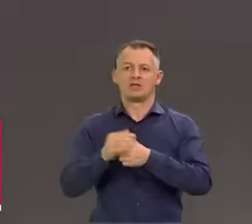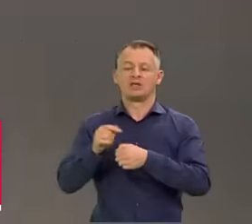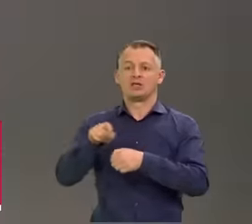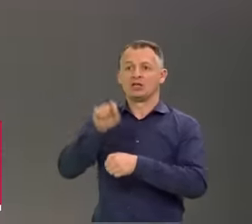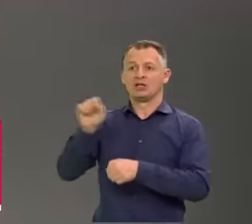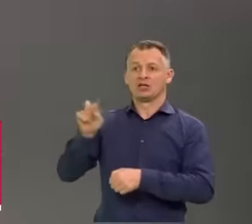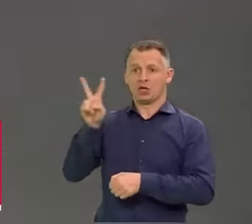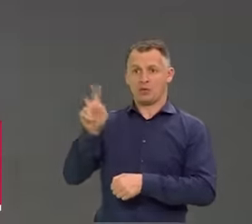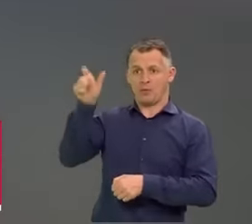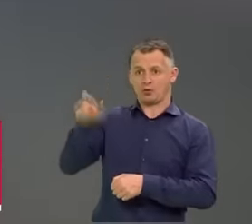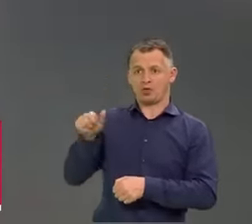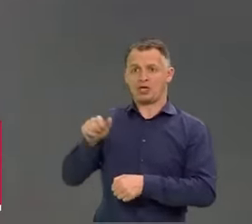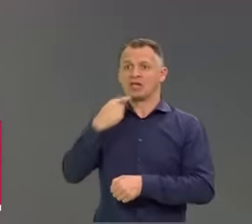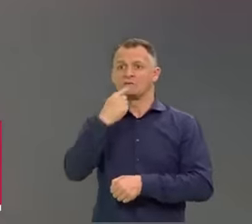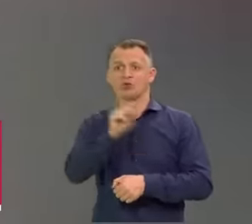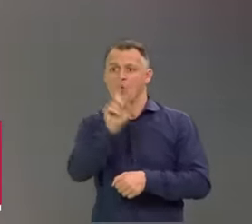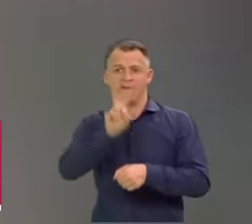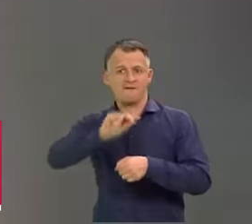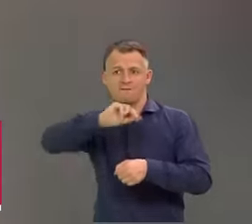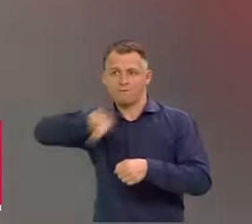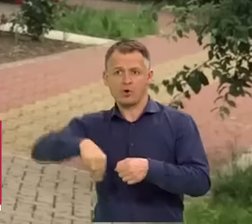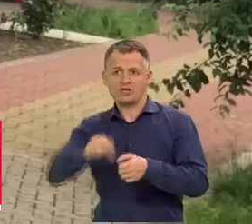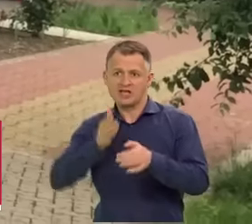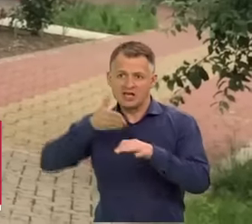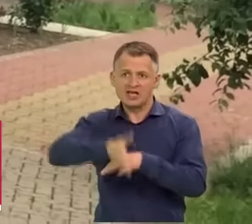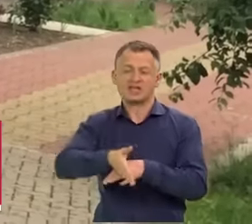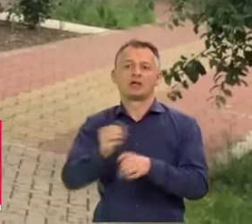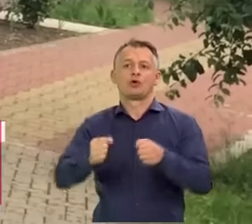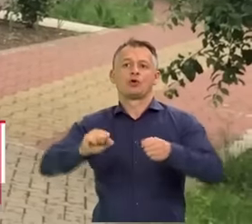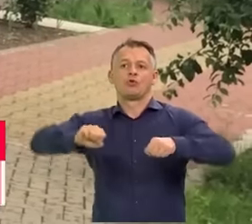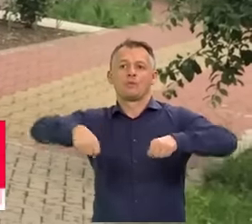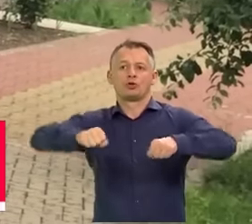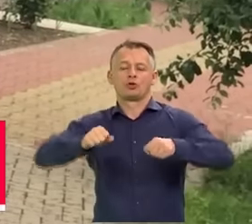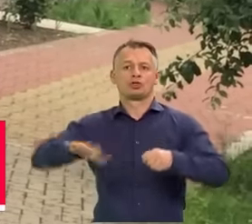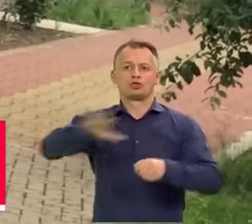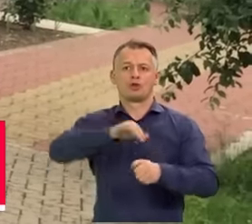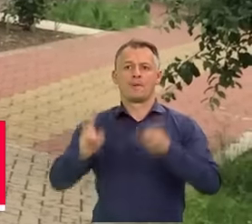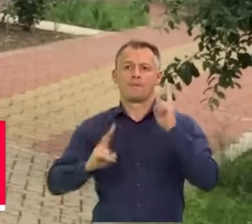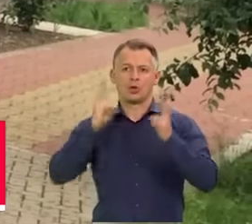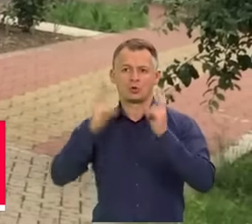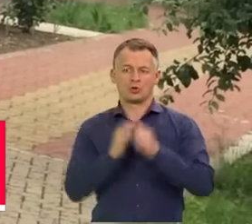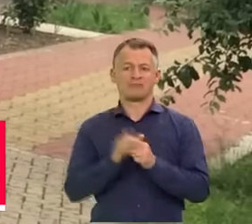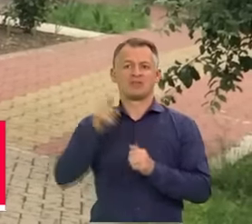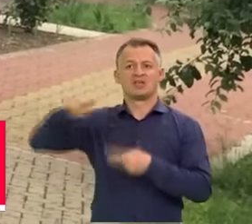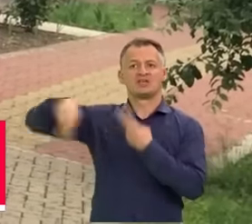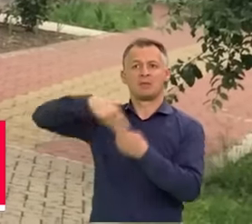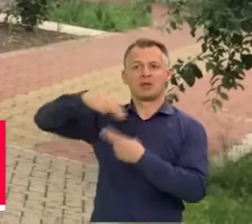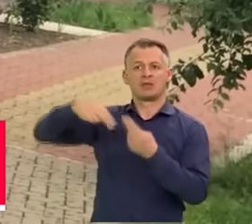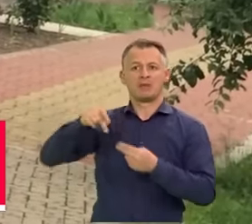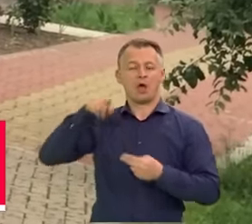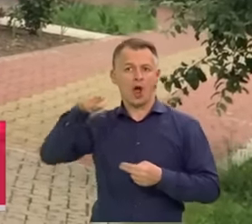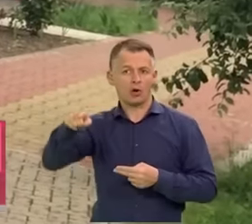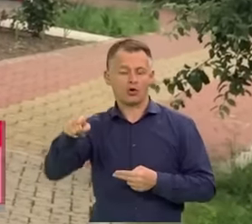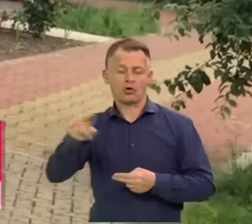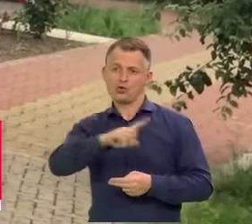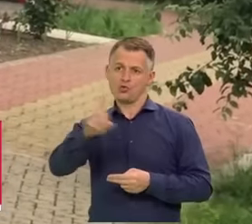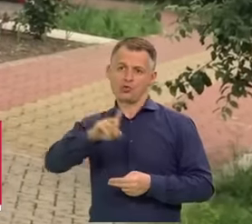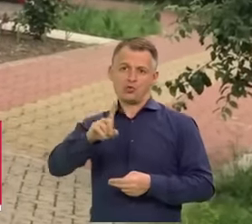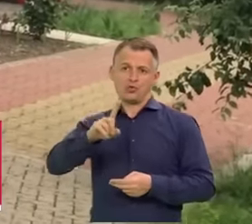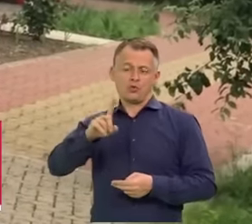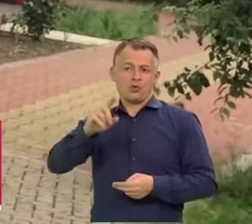să pătrundă în fondul forestier cu vehicule motorizate. Se plimbau în fondul forestier în mod ilegal, accesul pe drumurile